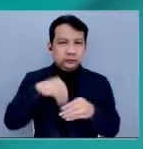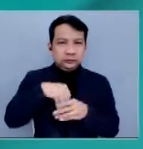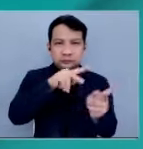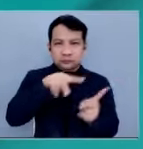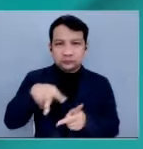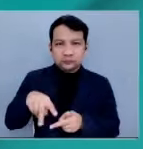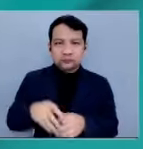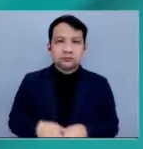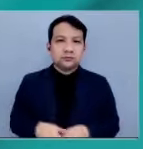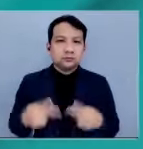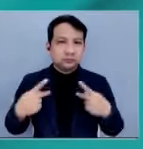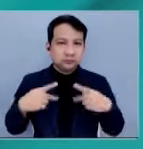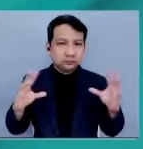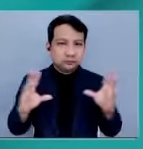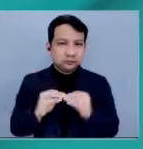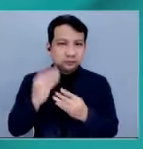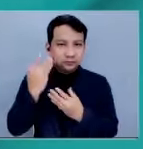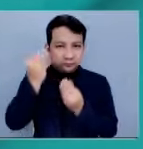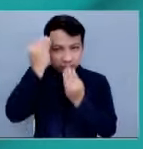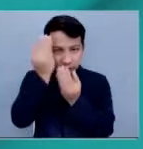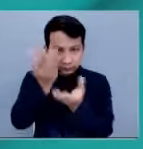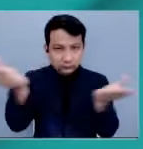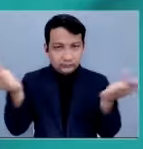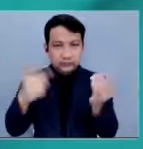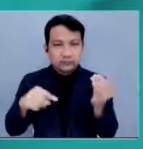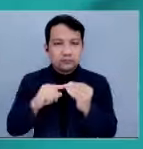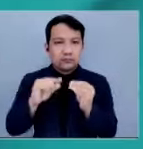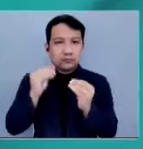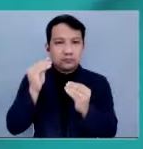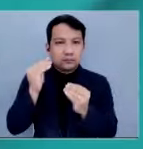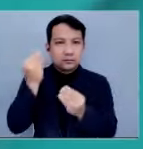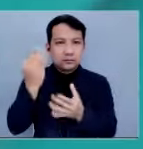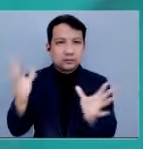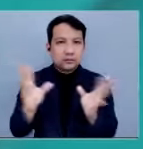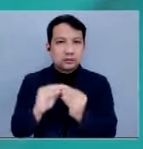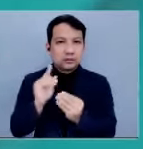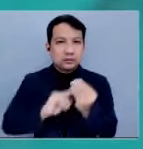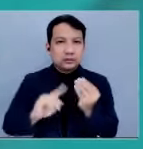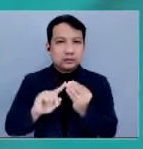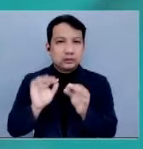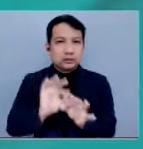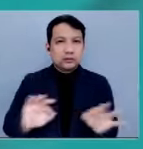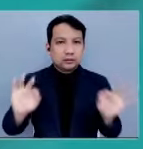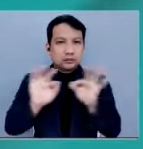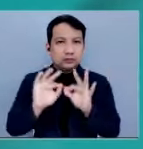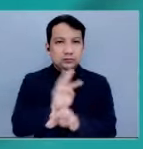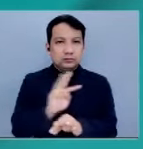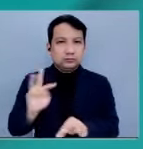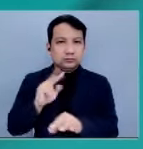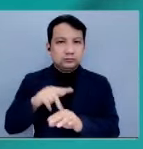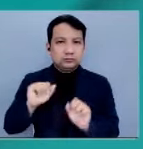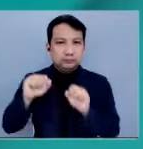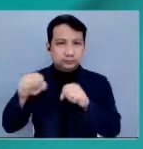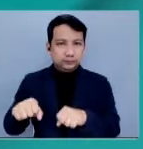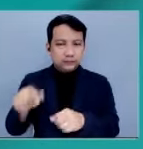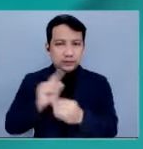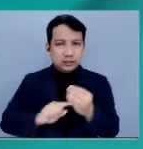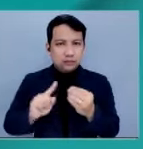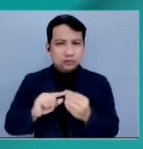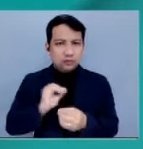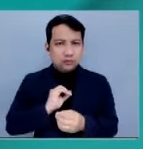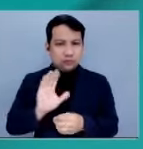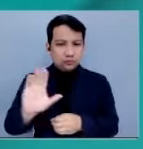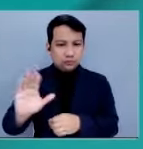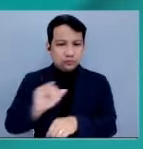magsasagawa pa raw ng information dissemination ng grupo sa Palawan kaugnay sa kahalagaan ng West Philippines sea hindi lamang sa kanilang Isla